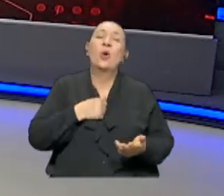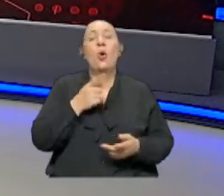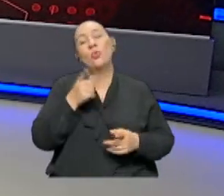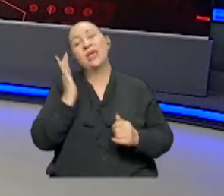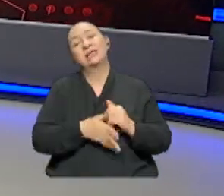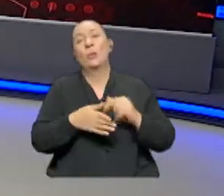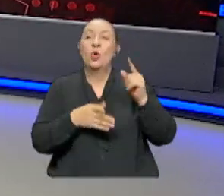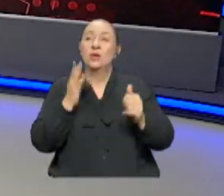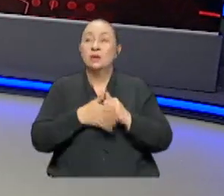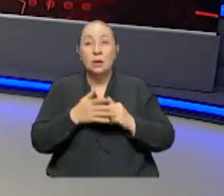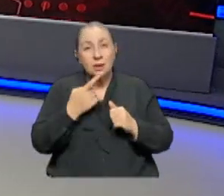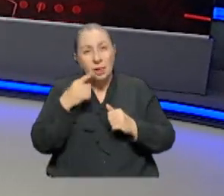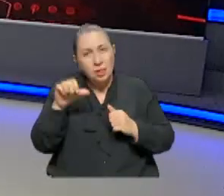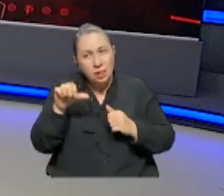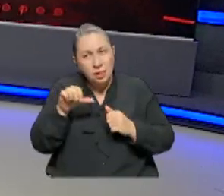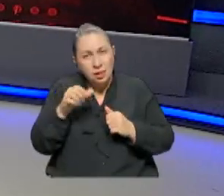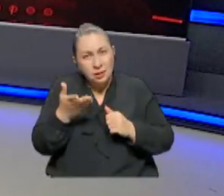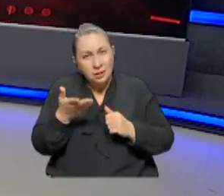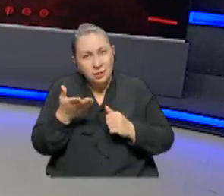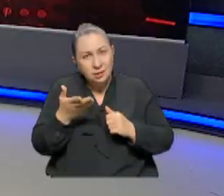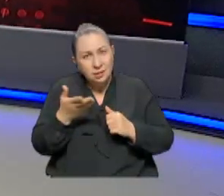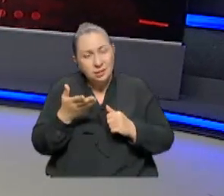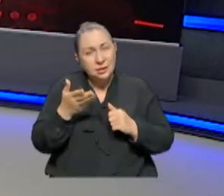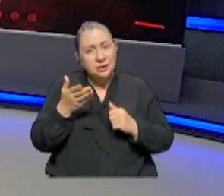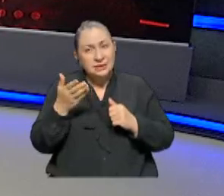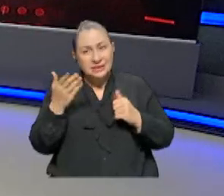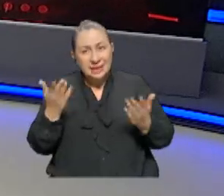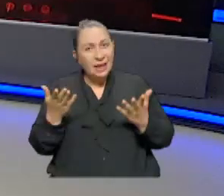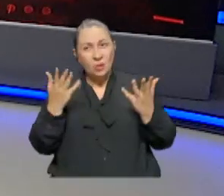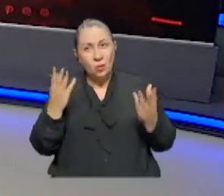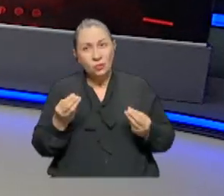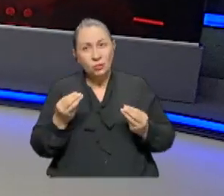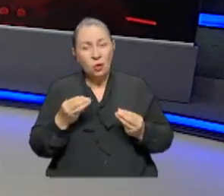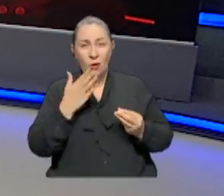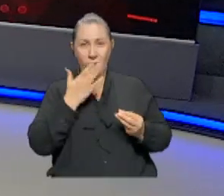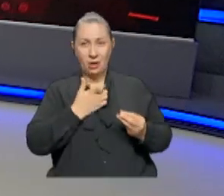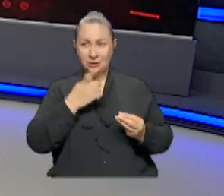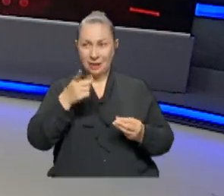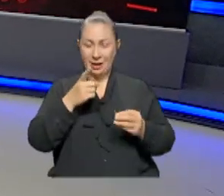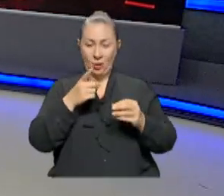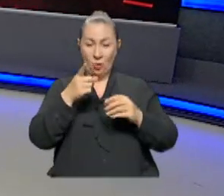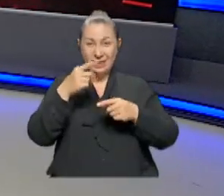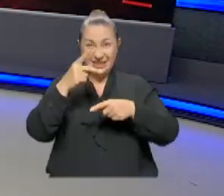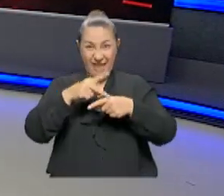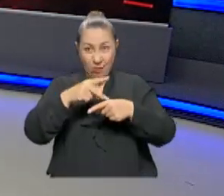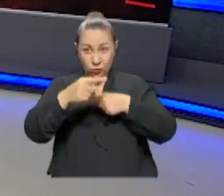bunu yasakladım falan diyemezsiniz. İşte zaten ne oldu? Öğrenciler, o Z